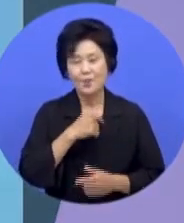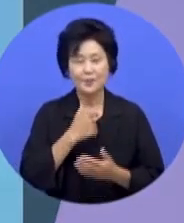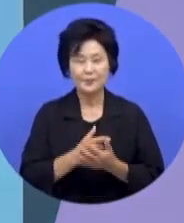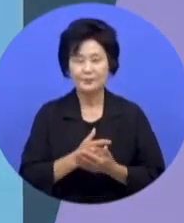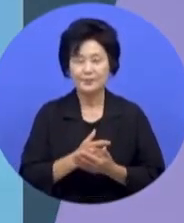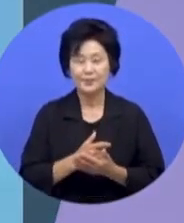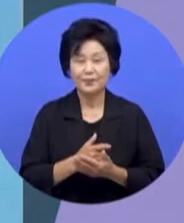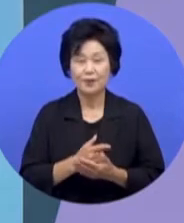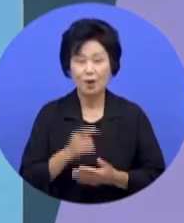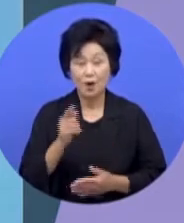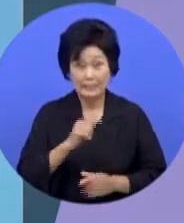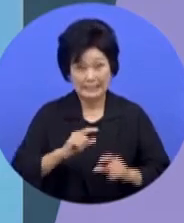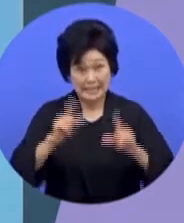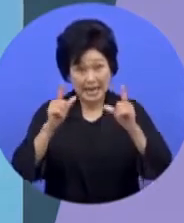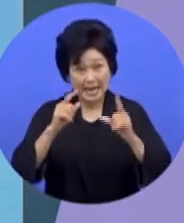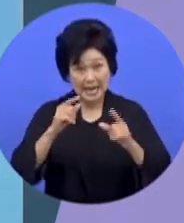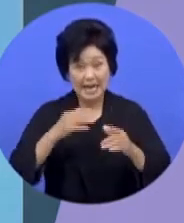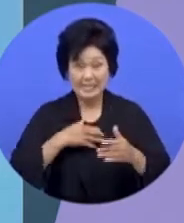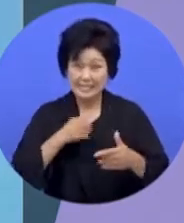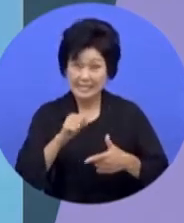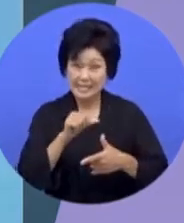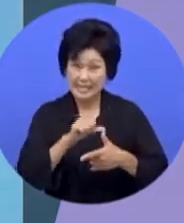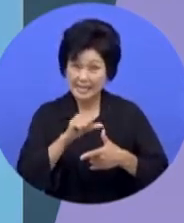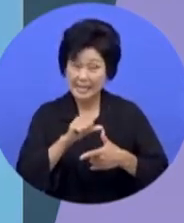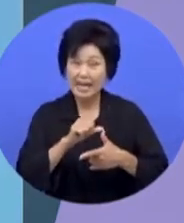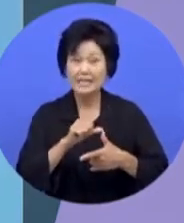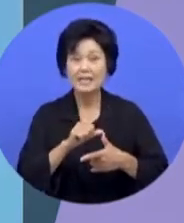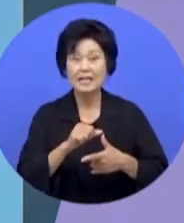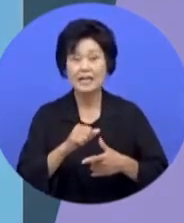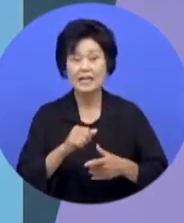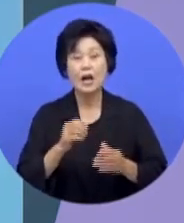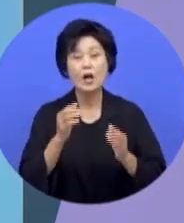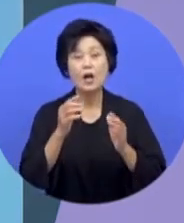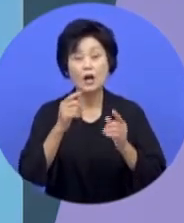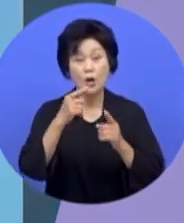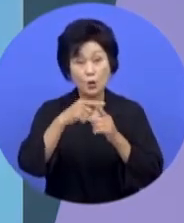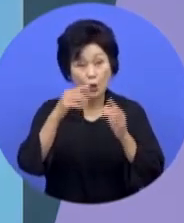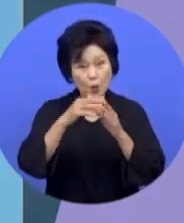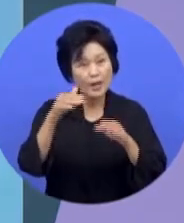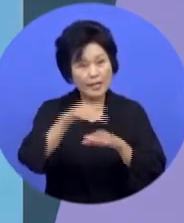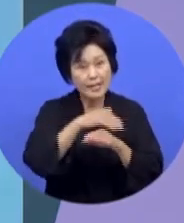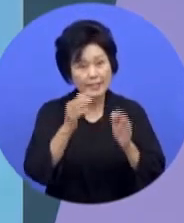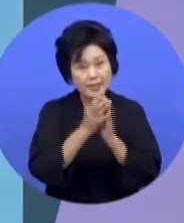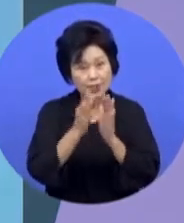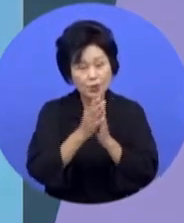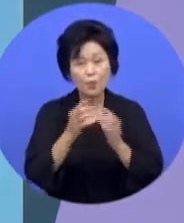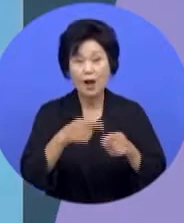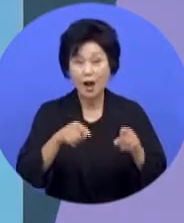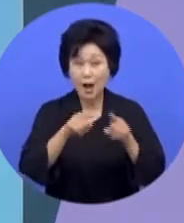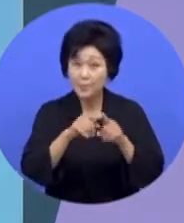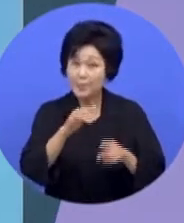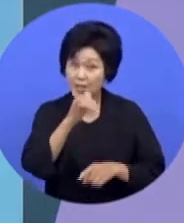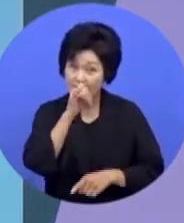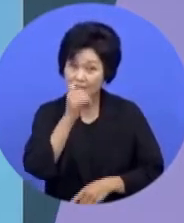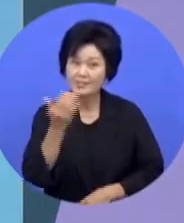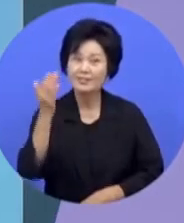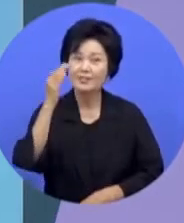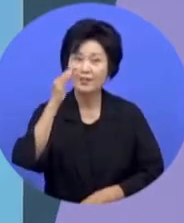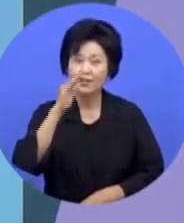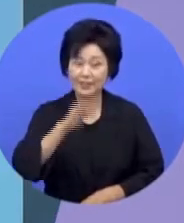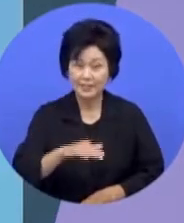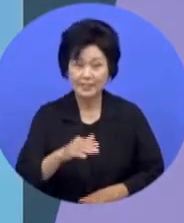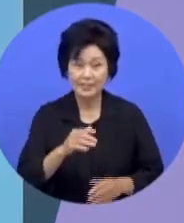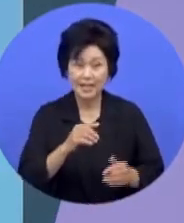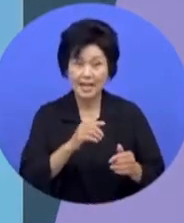큰아이가 어느 날 친구, 교회 다니는 친구랑 같이 있다가 이제 그 친구가 한창 스마트폰을 할 나이잖아요. 그 친구가